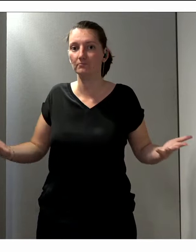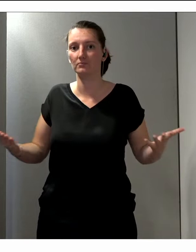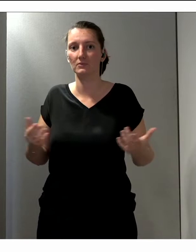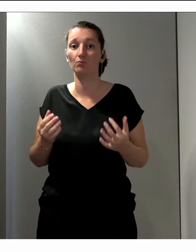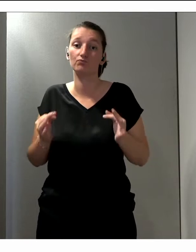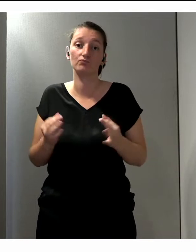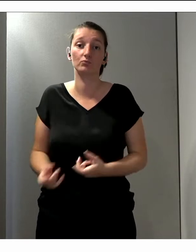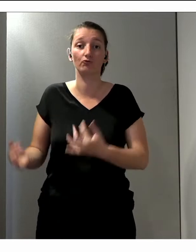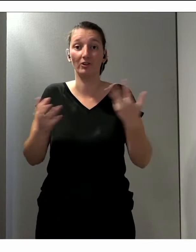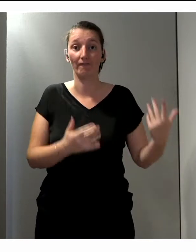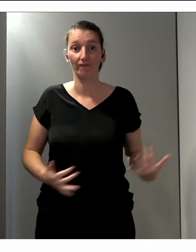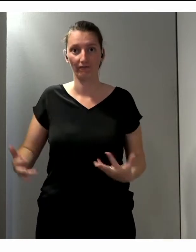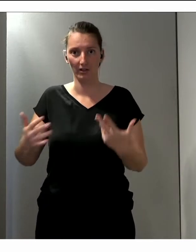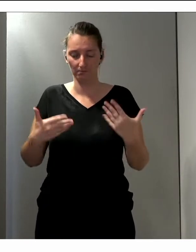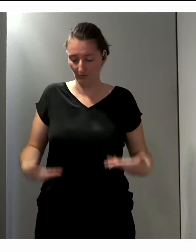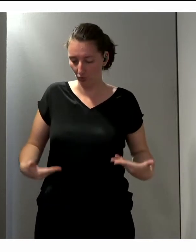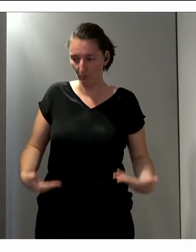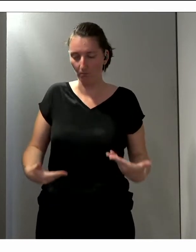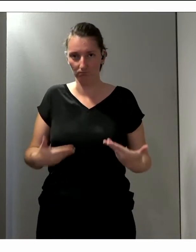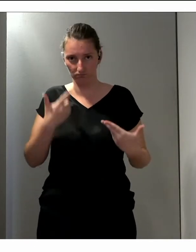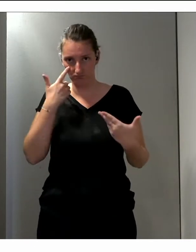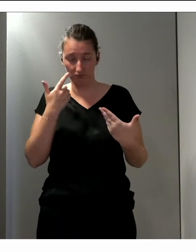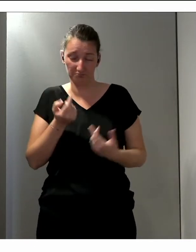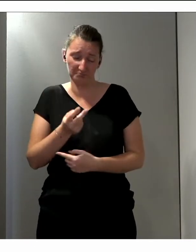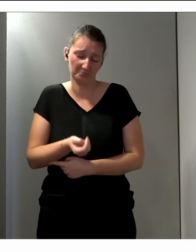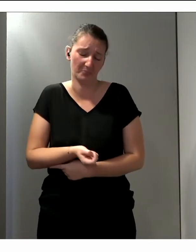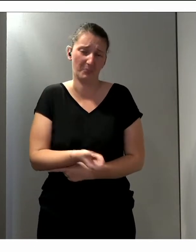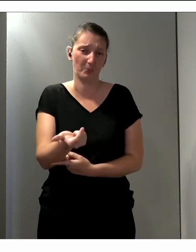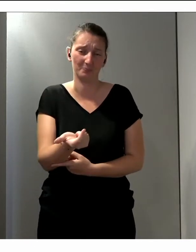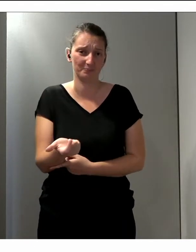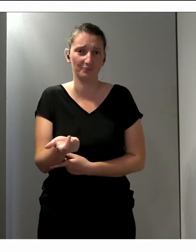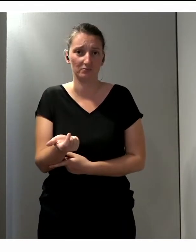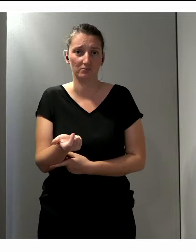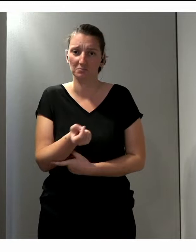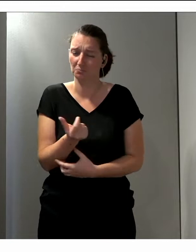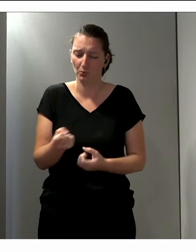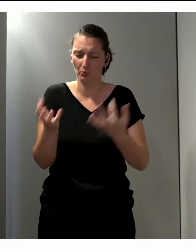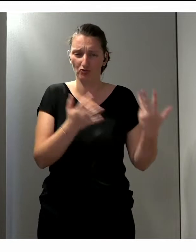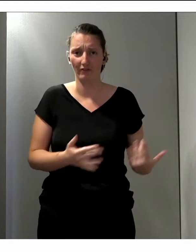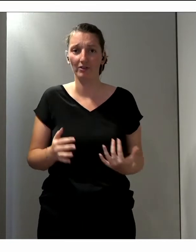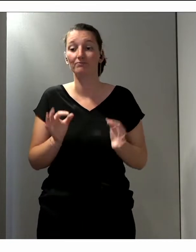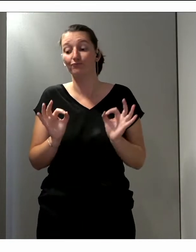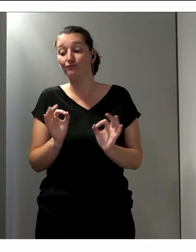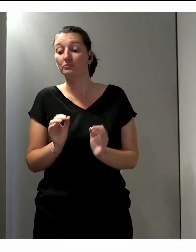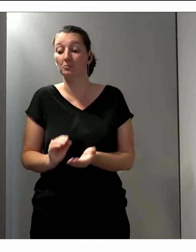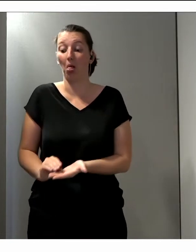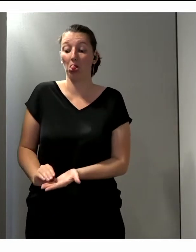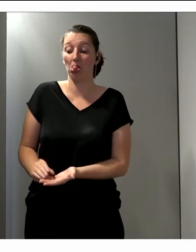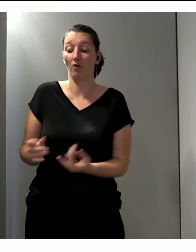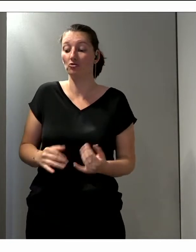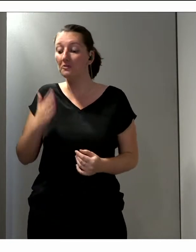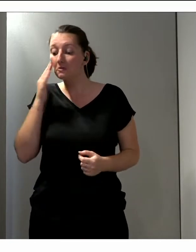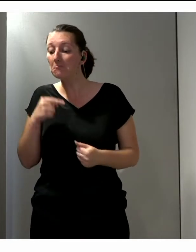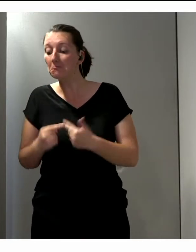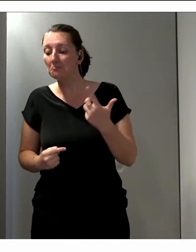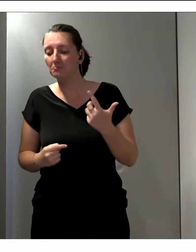chiffres a-t-on aujourd'hui? Nous en avons très peu et surtout peu de données fiables sur les personnes en situation